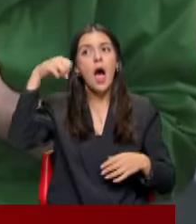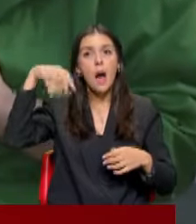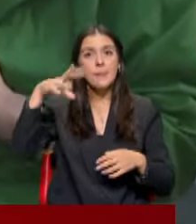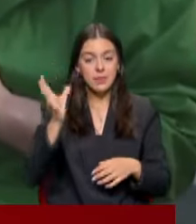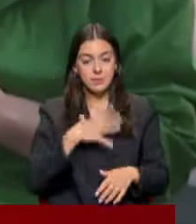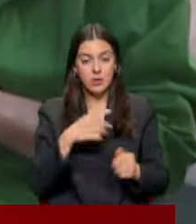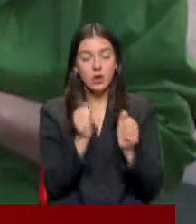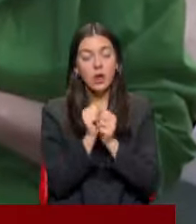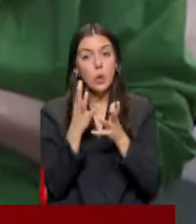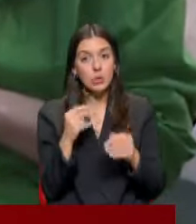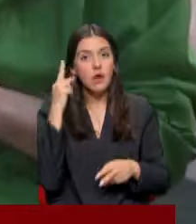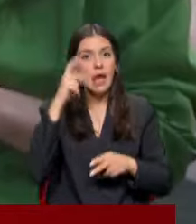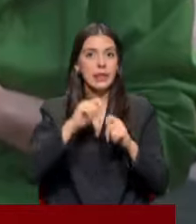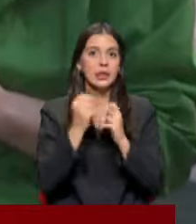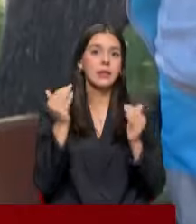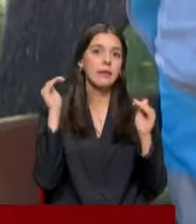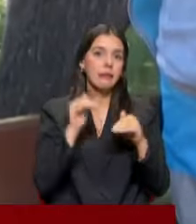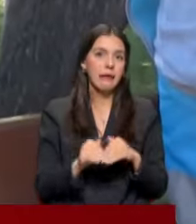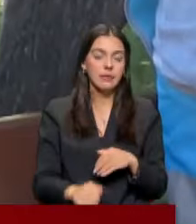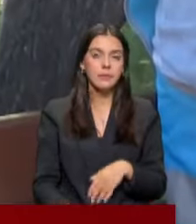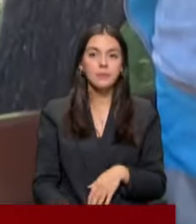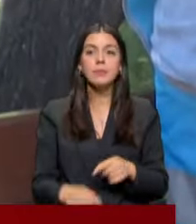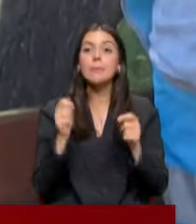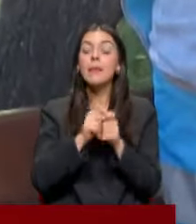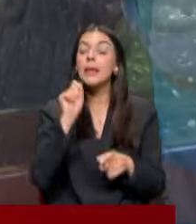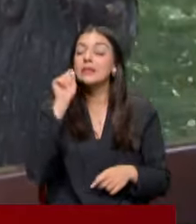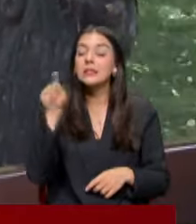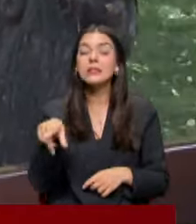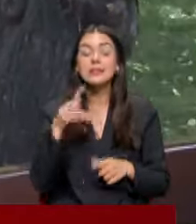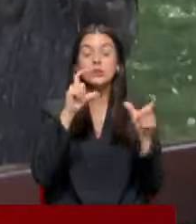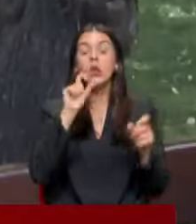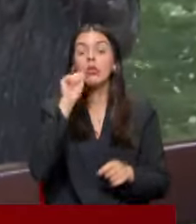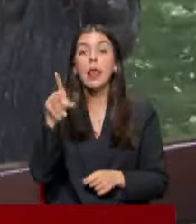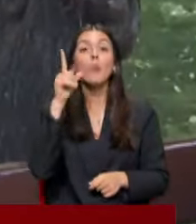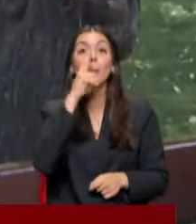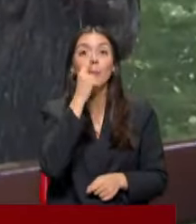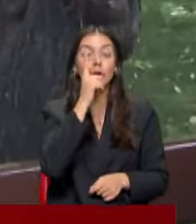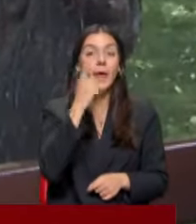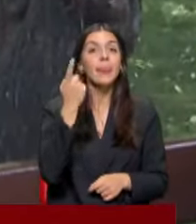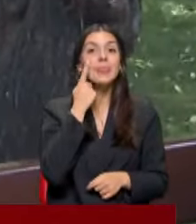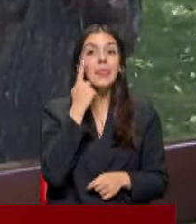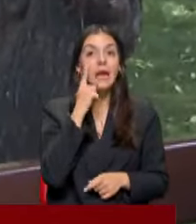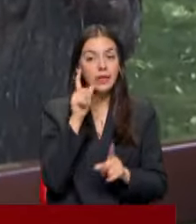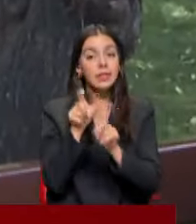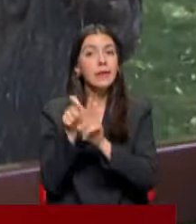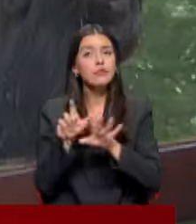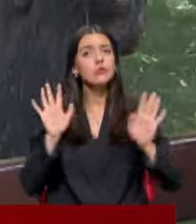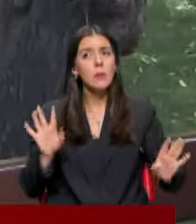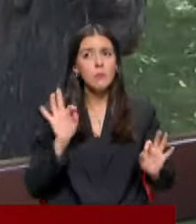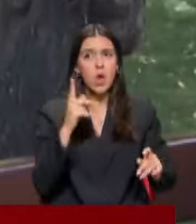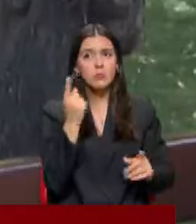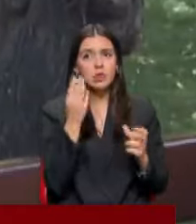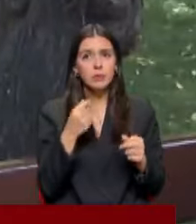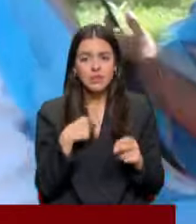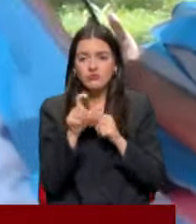patrondan yana olunca hayal kırıklığına uğradılar. Batman SGK İl Müdürü, devlet kurumunun temsilcisi de böyle bir pozisyon alınca bir